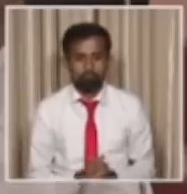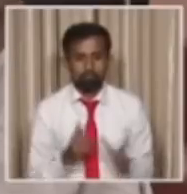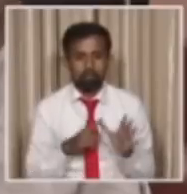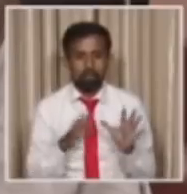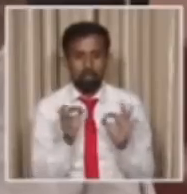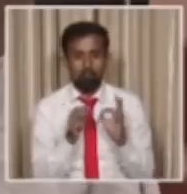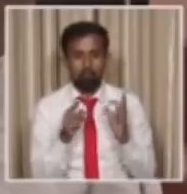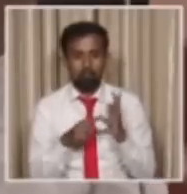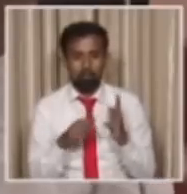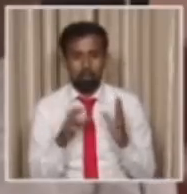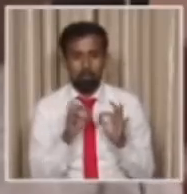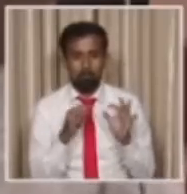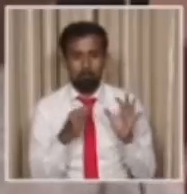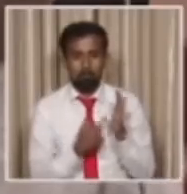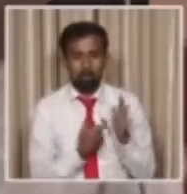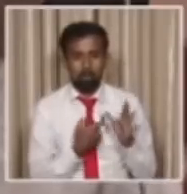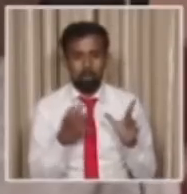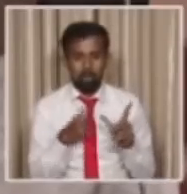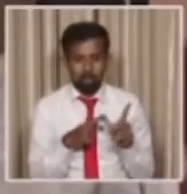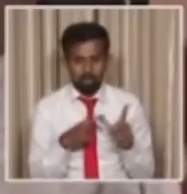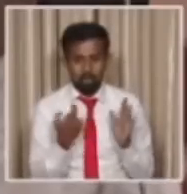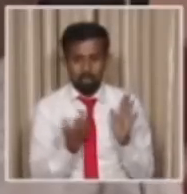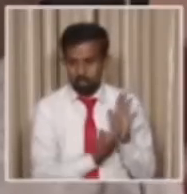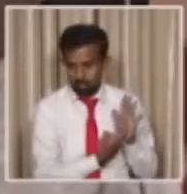අබුබකර් IP අබුබකර්